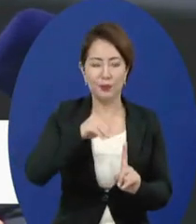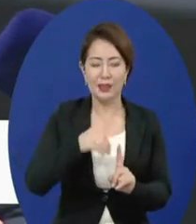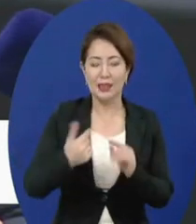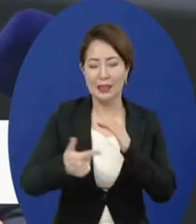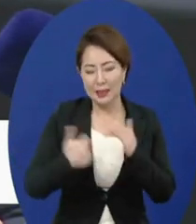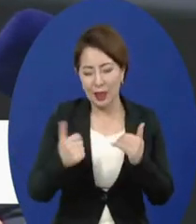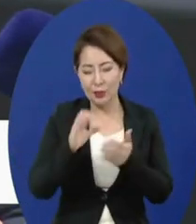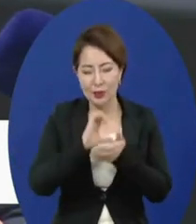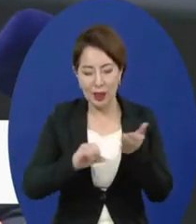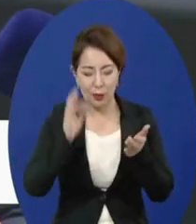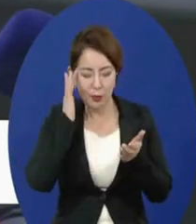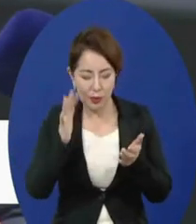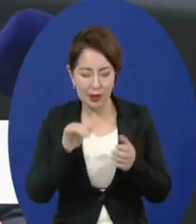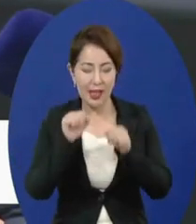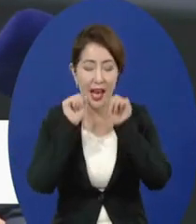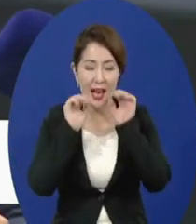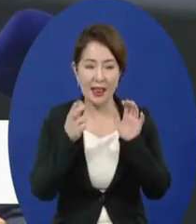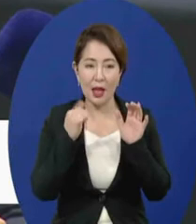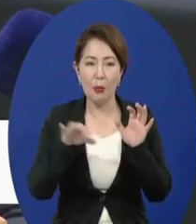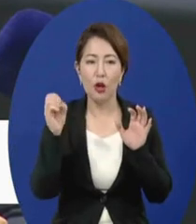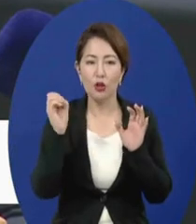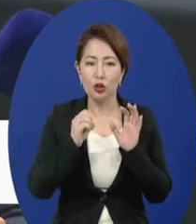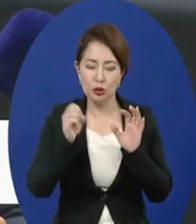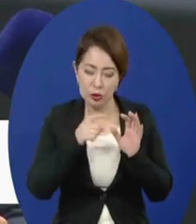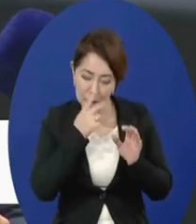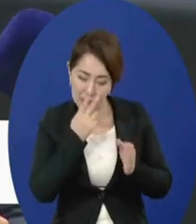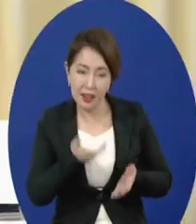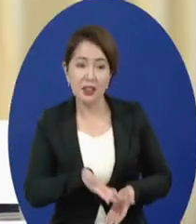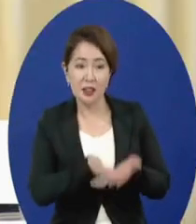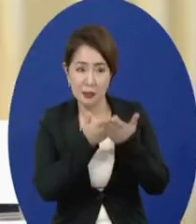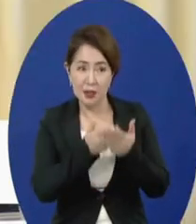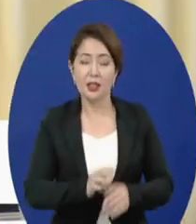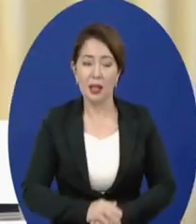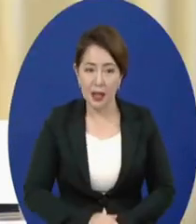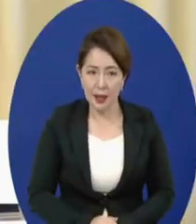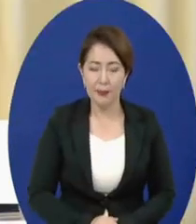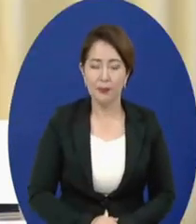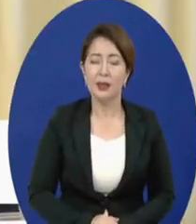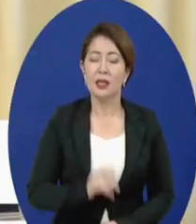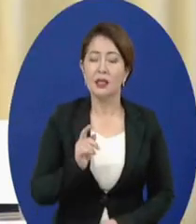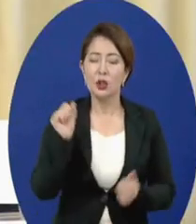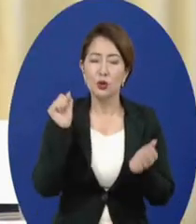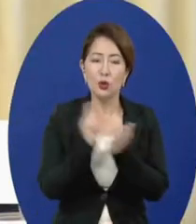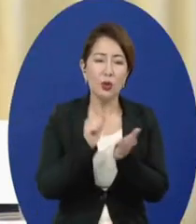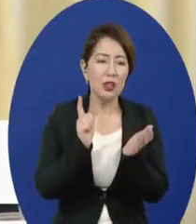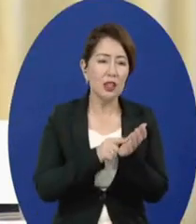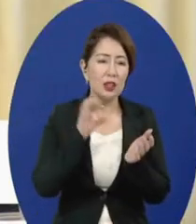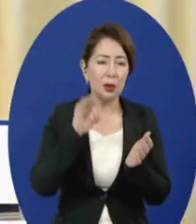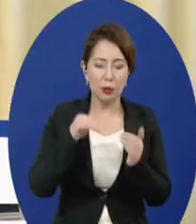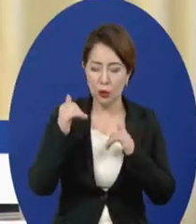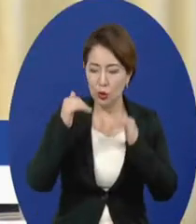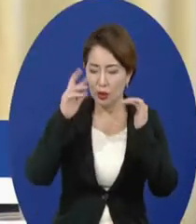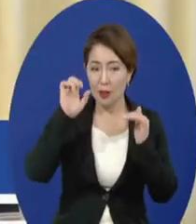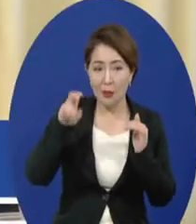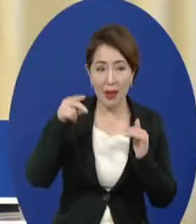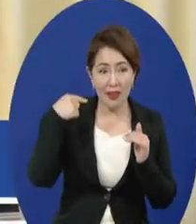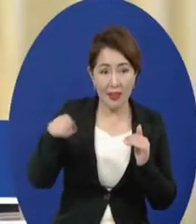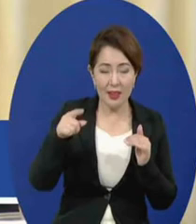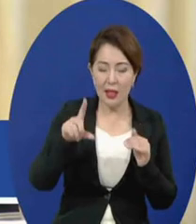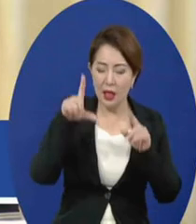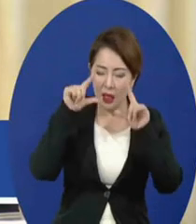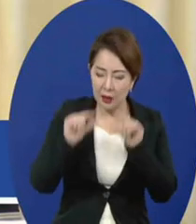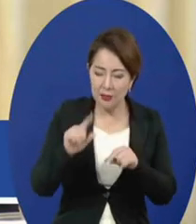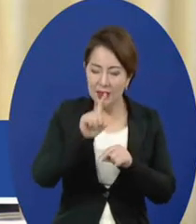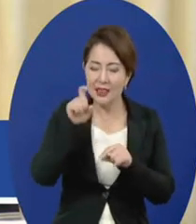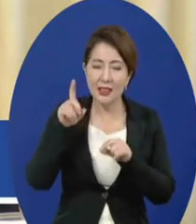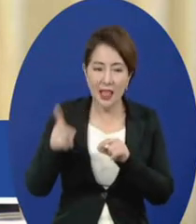нь татвар сангийн бодлого ээлтэй байх тал дээр нь одоо дэмжиж явна гэж. Шаардлагатай тохиолдолд бид нэр хөгжлийн банкны нэн хөнгөлөлттэй зээлийг санал